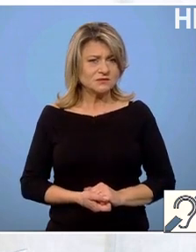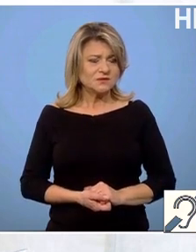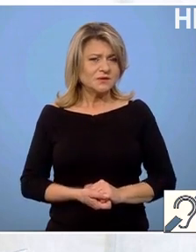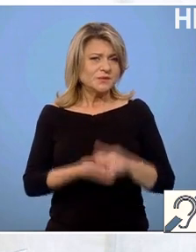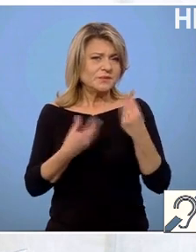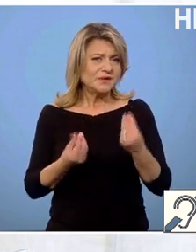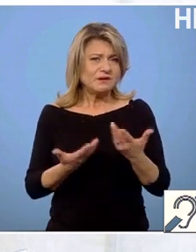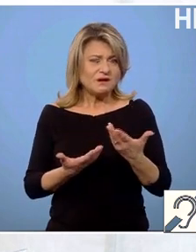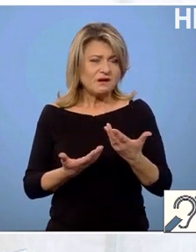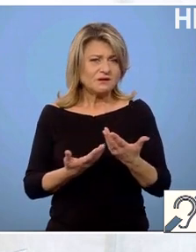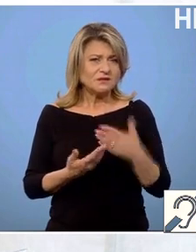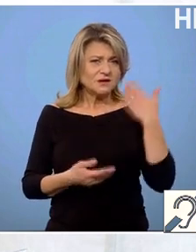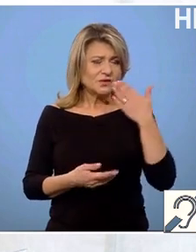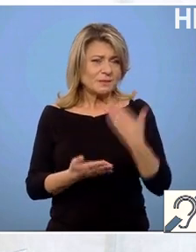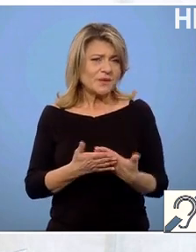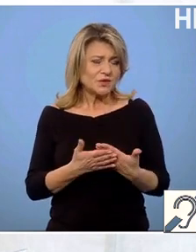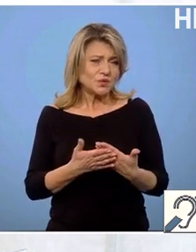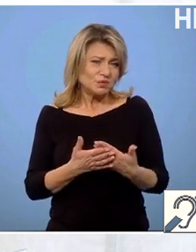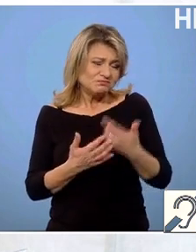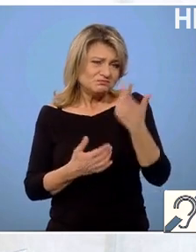pe care și l-ar dori pentru ei.